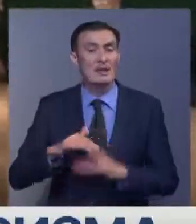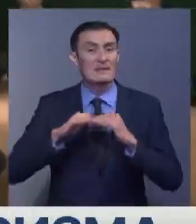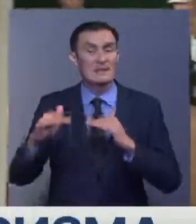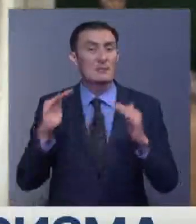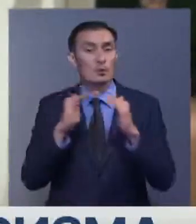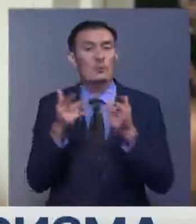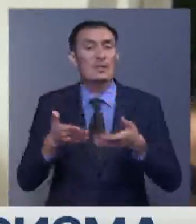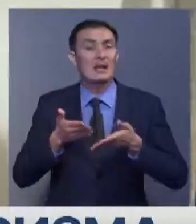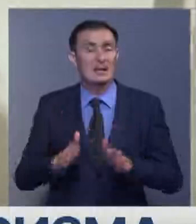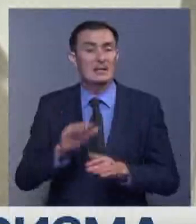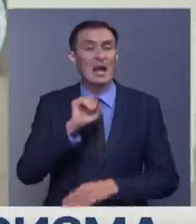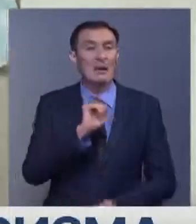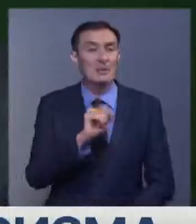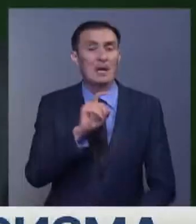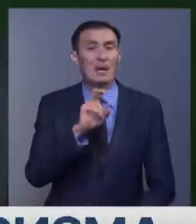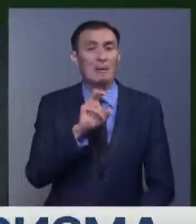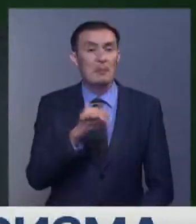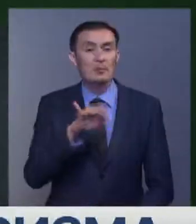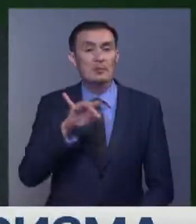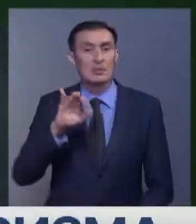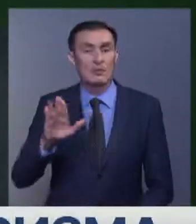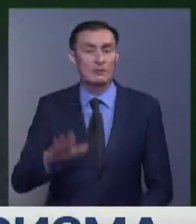стоит дом, где родился Ахмед Бай Турсынов.